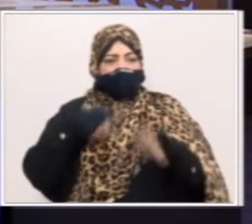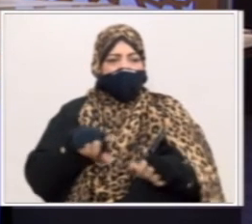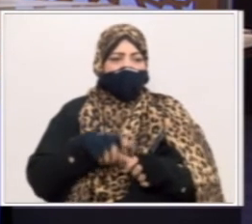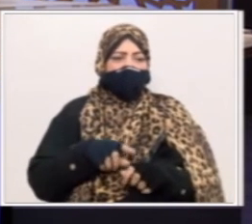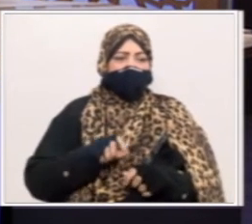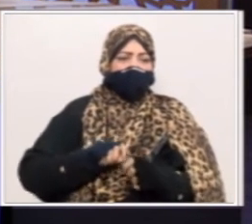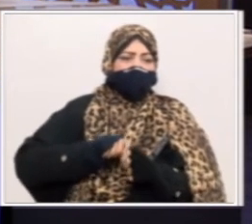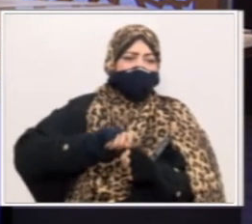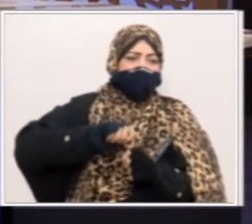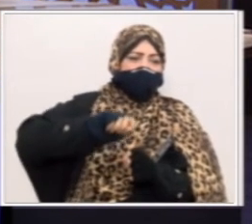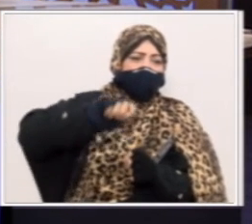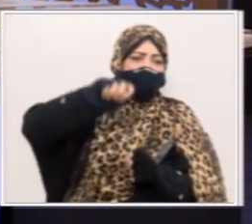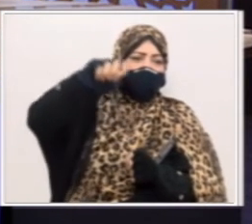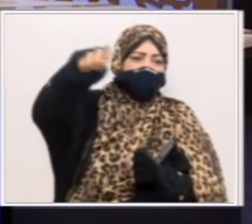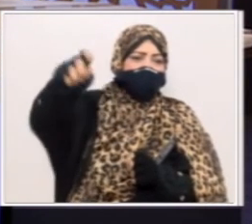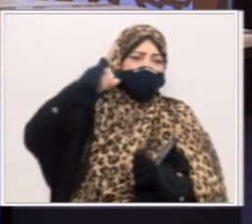والمعراج.